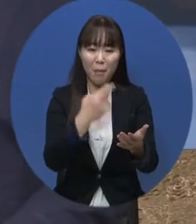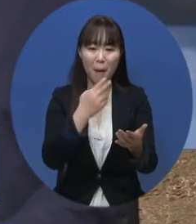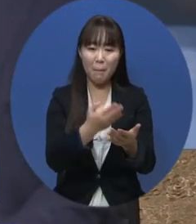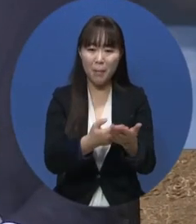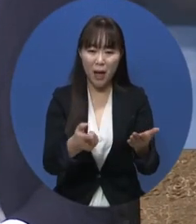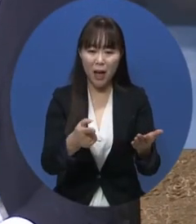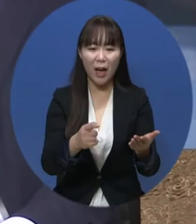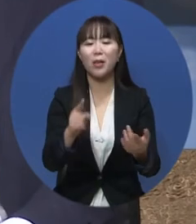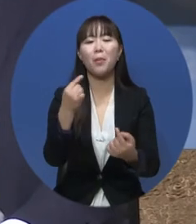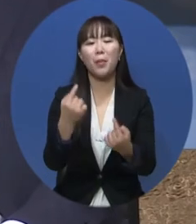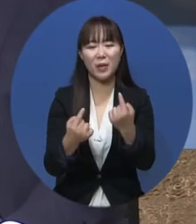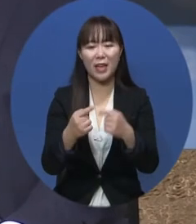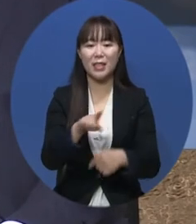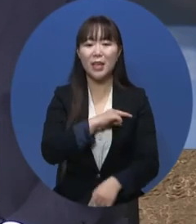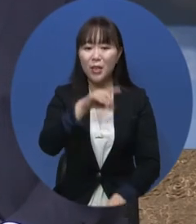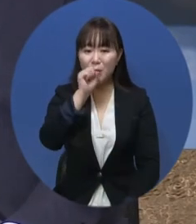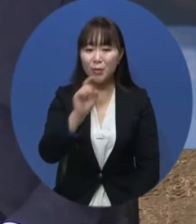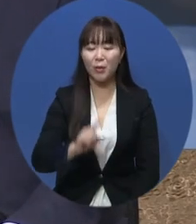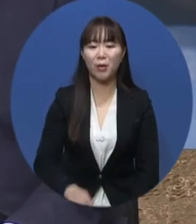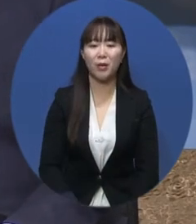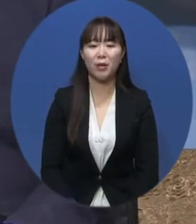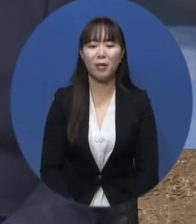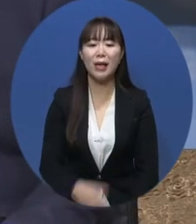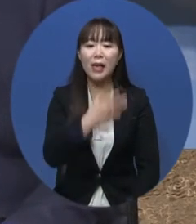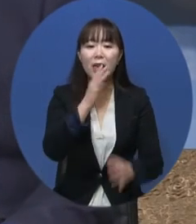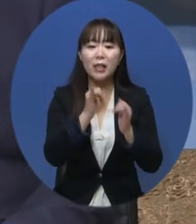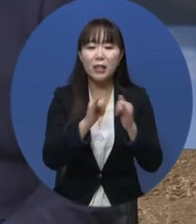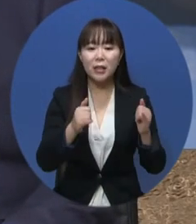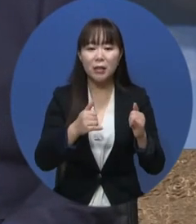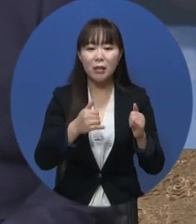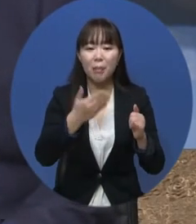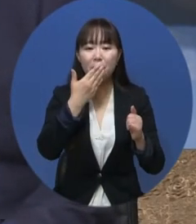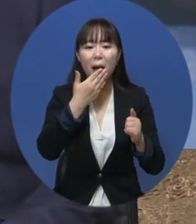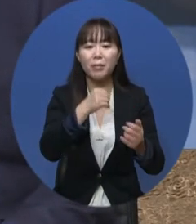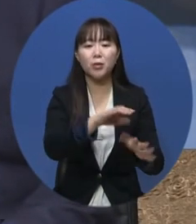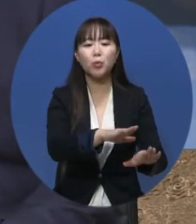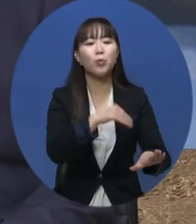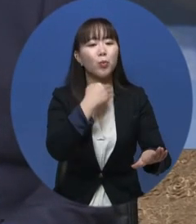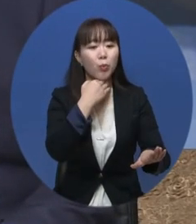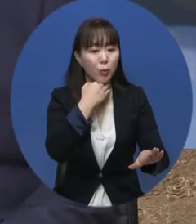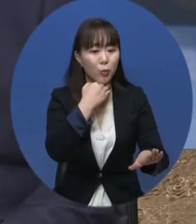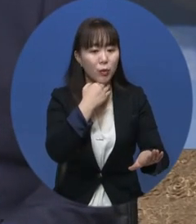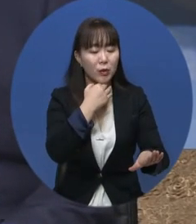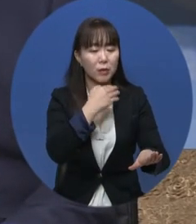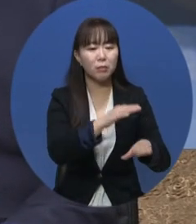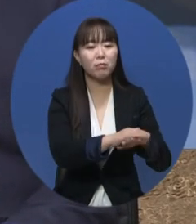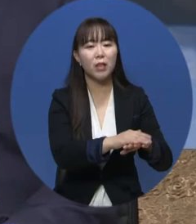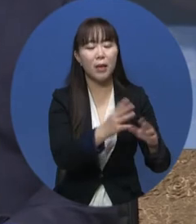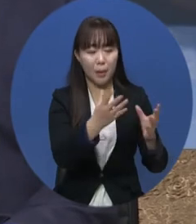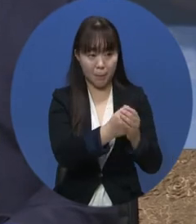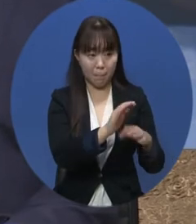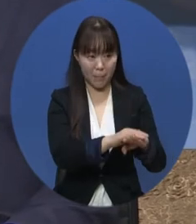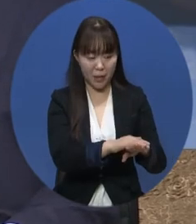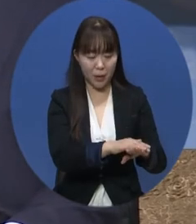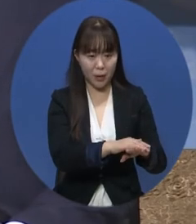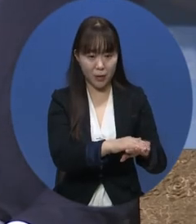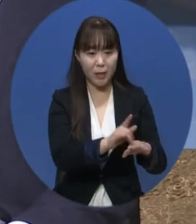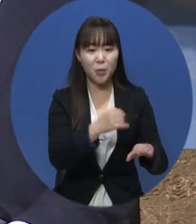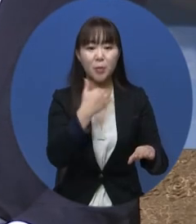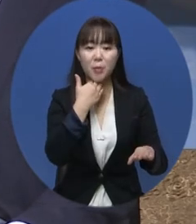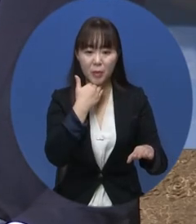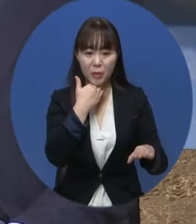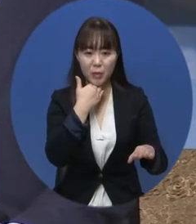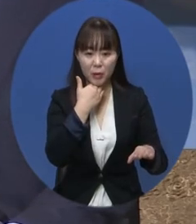있는데요. 이렇게 아니 말하면. 그거보다는 제일 좋은 거는 네. 아 예, 어르신 지금 밥 뜸 드리고 있는데 조금만 기다리세요. 그렇게 그